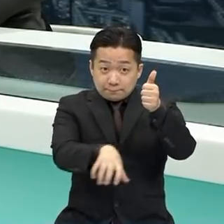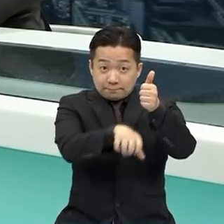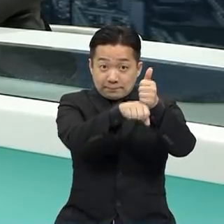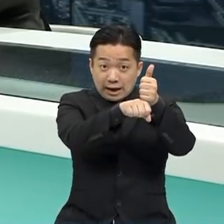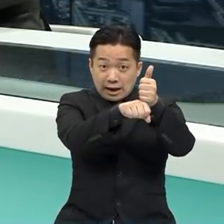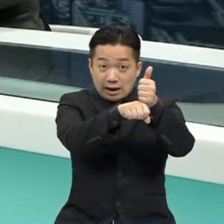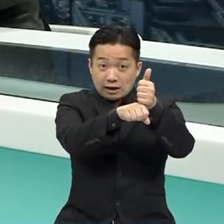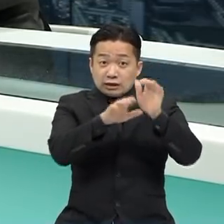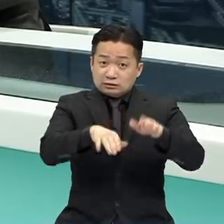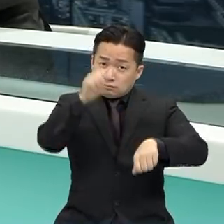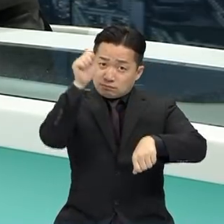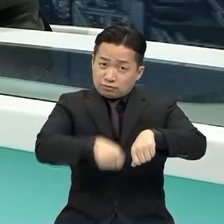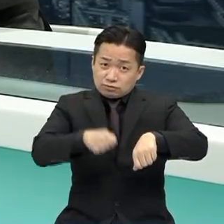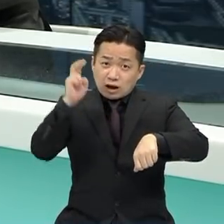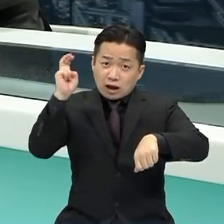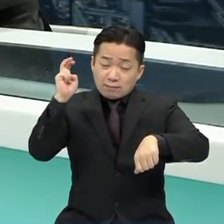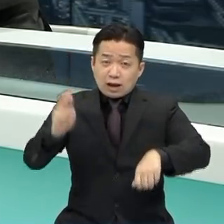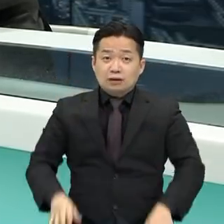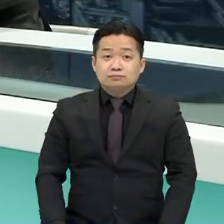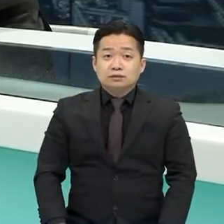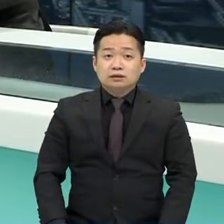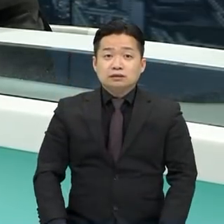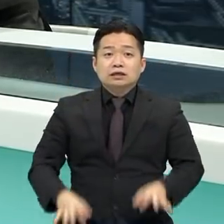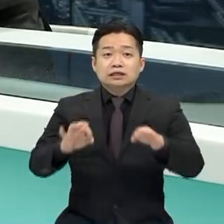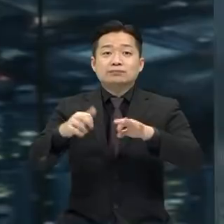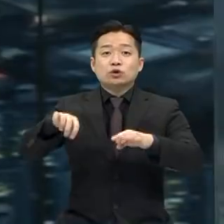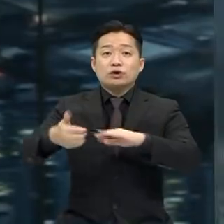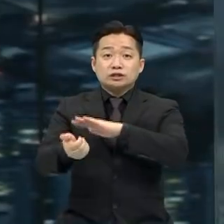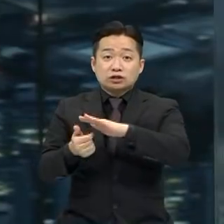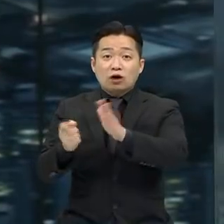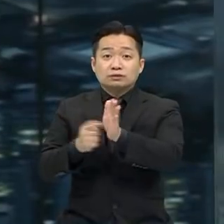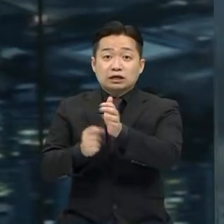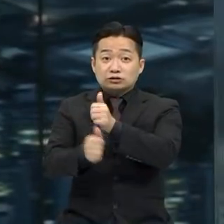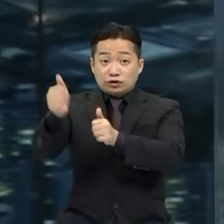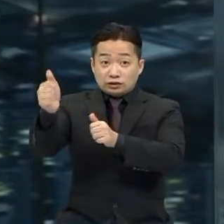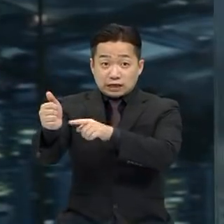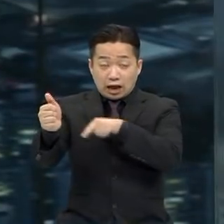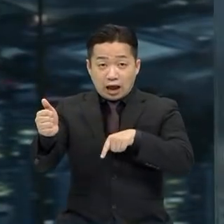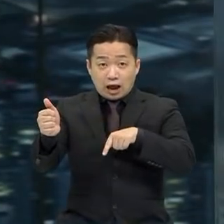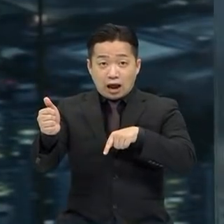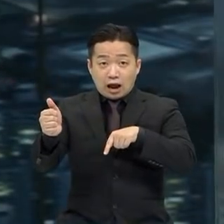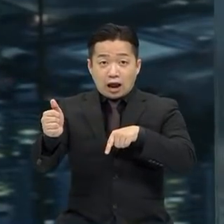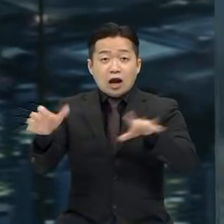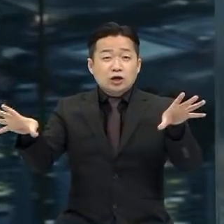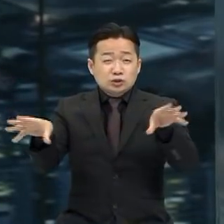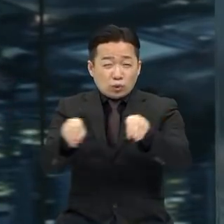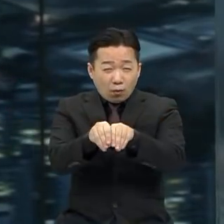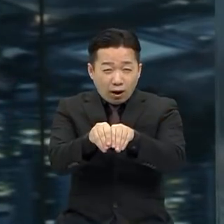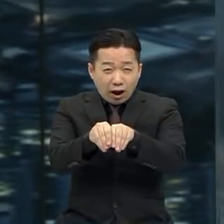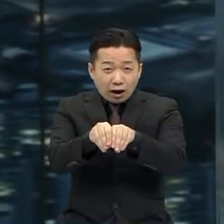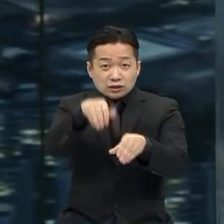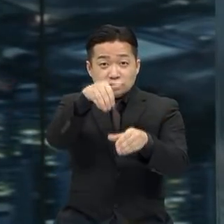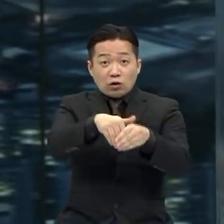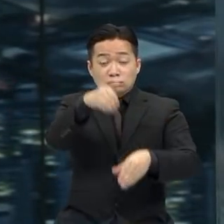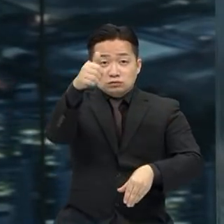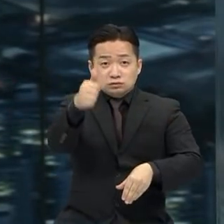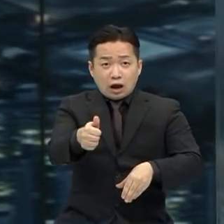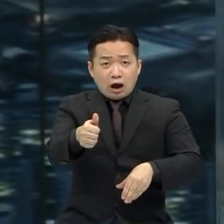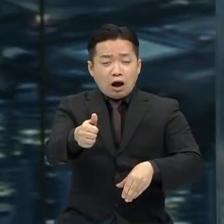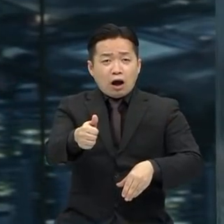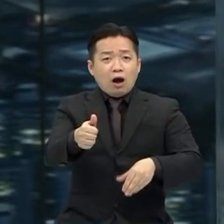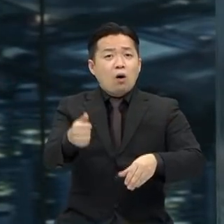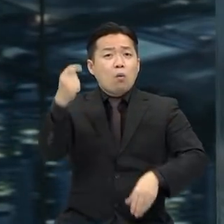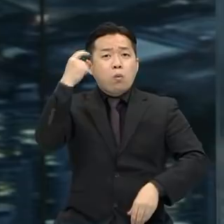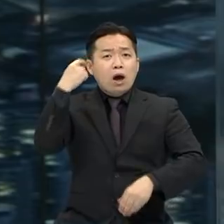굳어지게 되는 겁니까 네 김종인 전 국민의 인 비상대책위원장이 총관의 선대위원장 을 수락하지 않는 이유 가운데